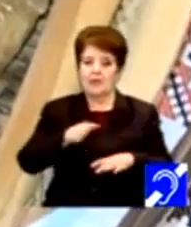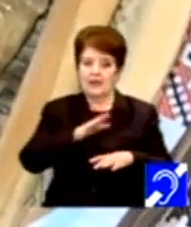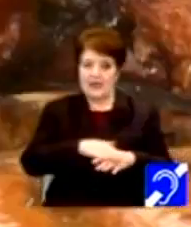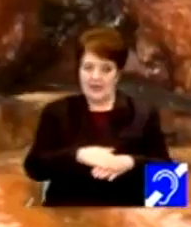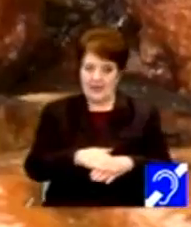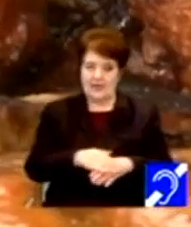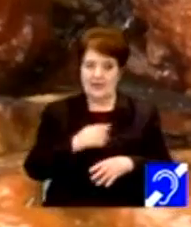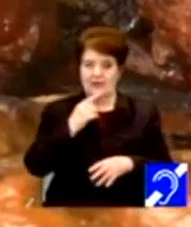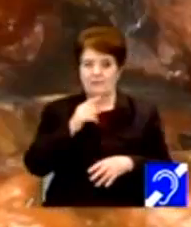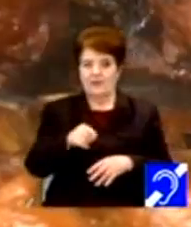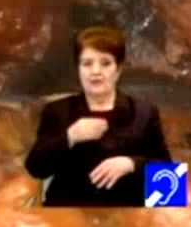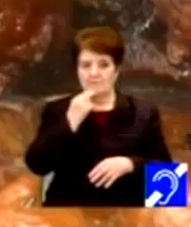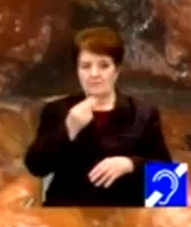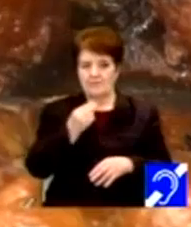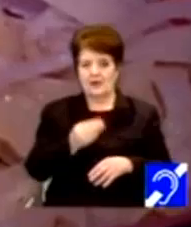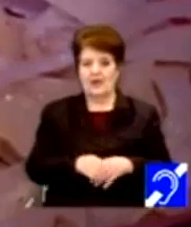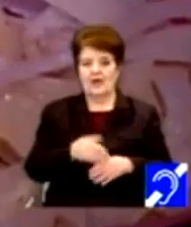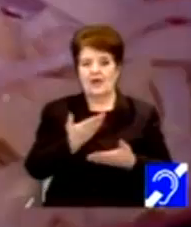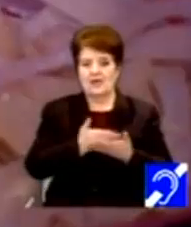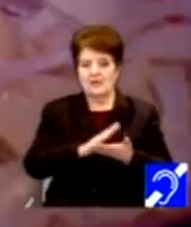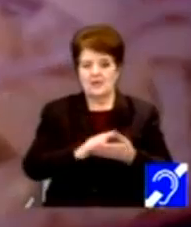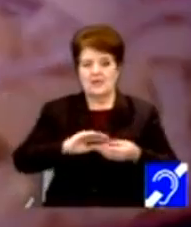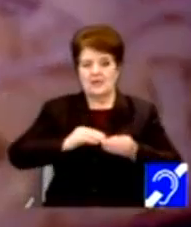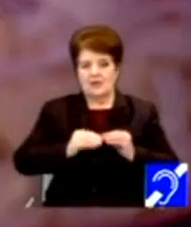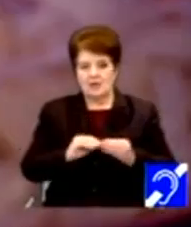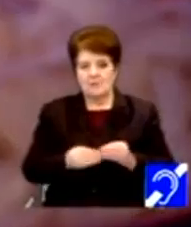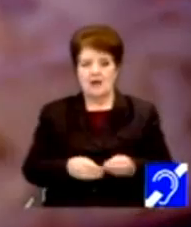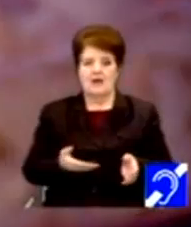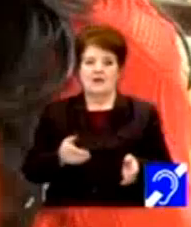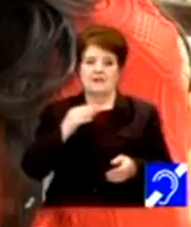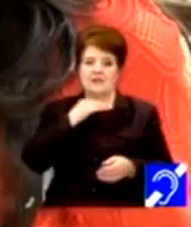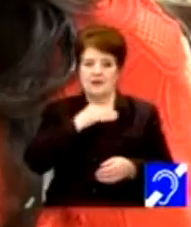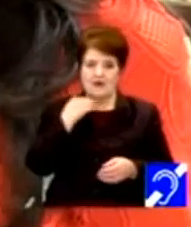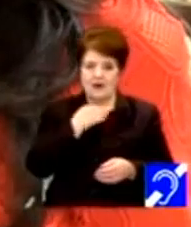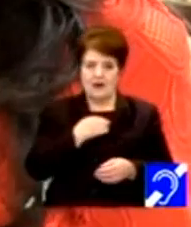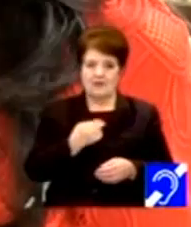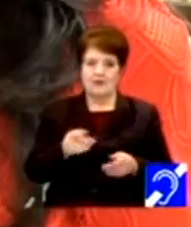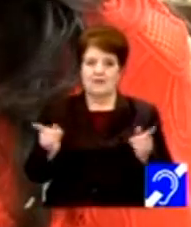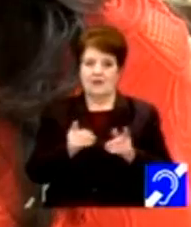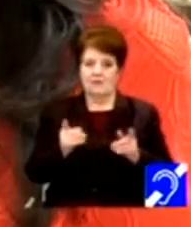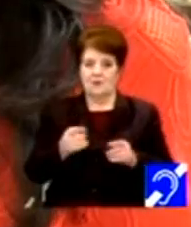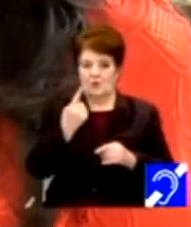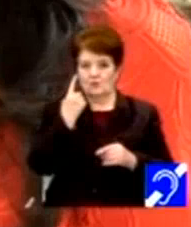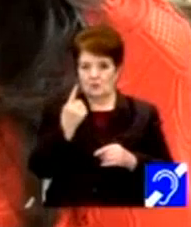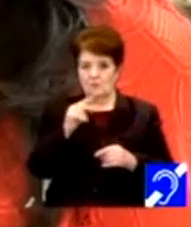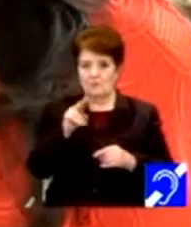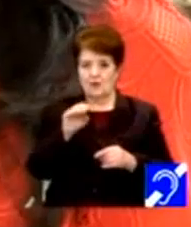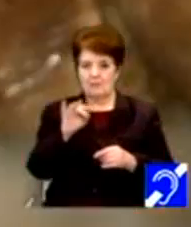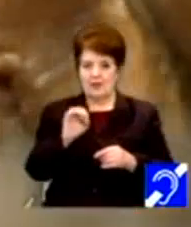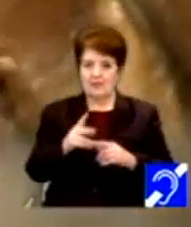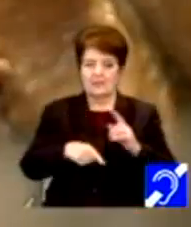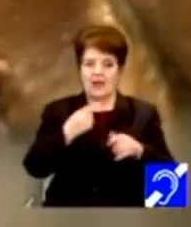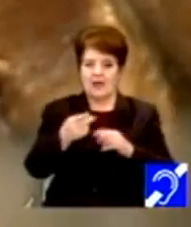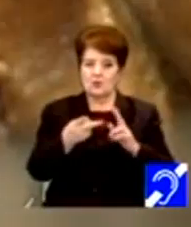aceeași masă și sarmale, și friptură, și preparate aperitive din carne. Ne limităm la un singur preparat și abia de a doua